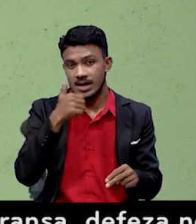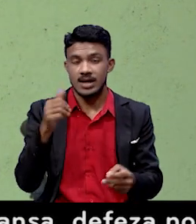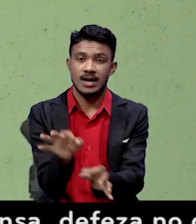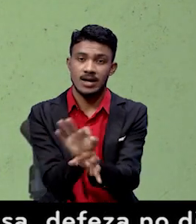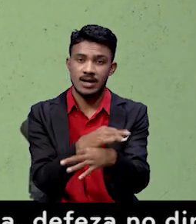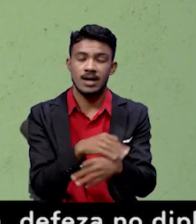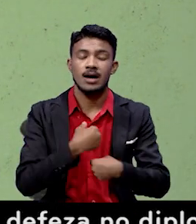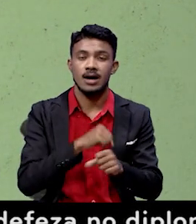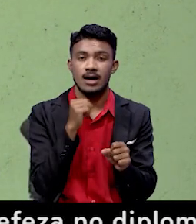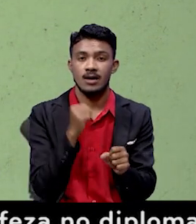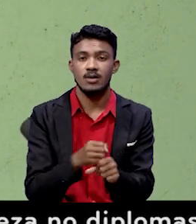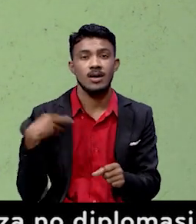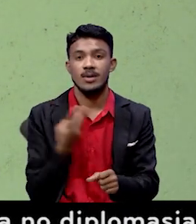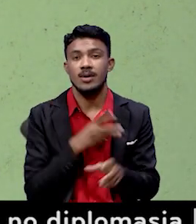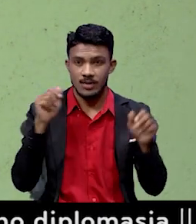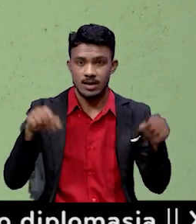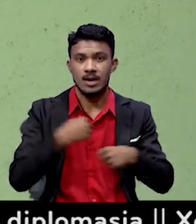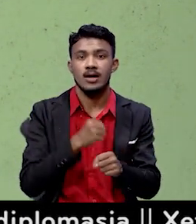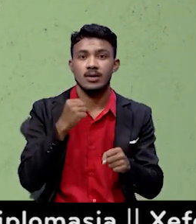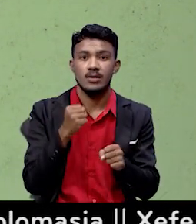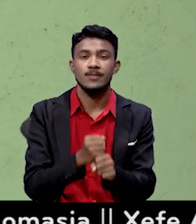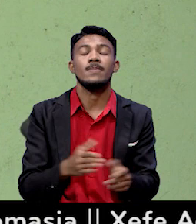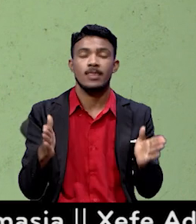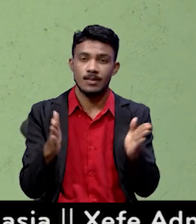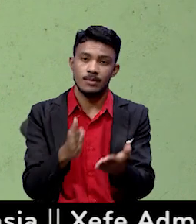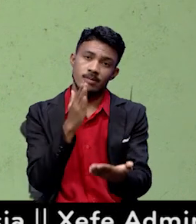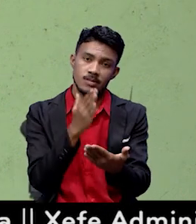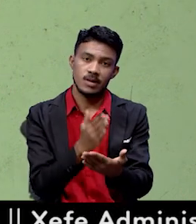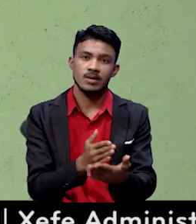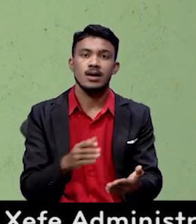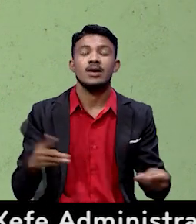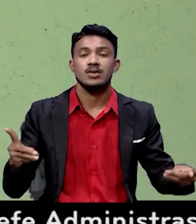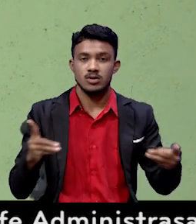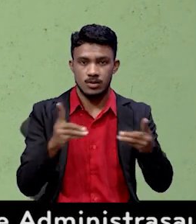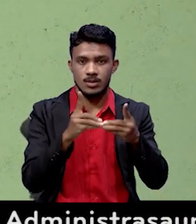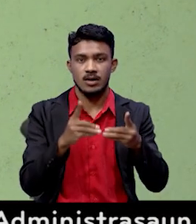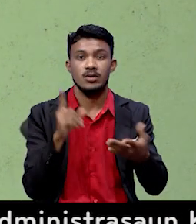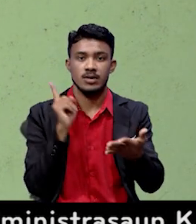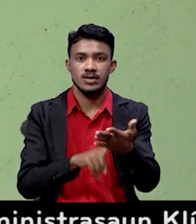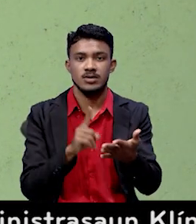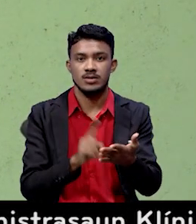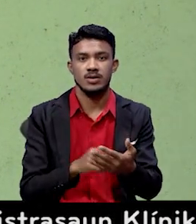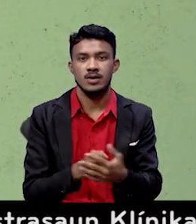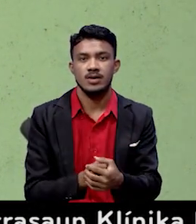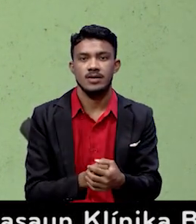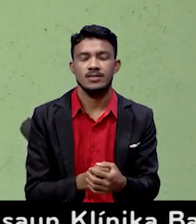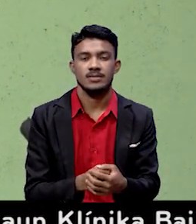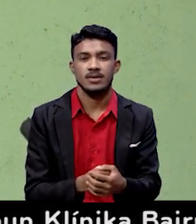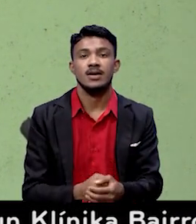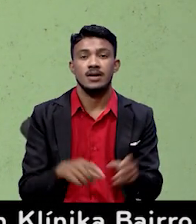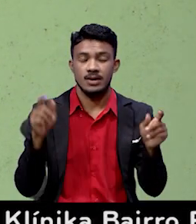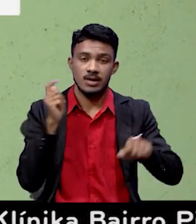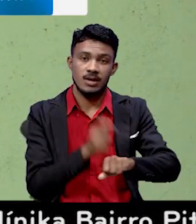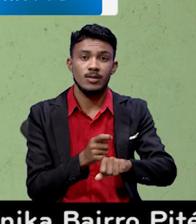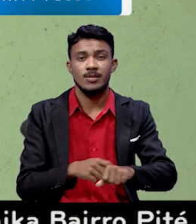nebe halu balansu, ami bolu ne halu balansu, halu kritikas, asur malu iminya awar bolu ne evolusan gua avalit sangua nene. Tapi nebe